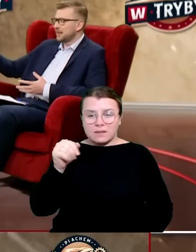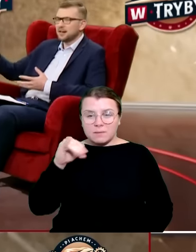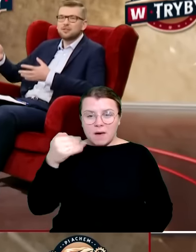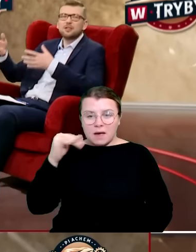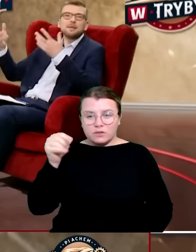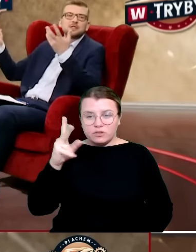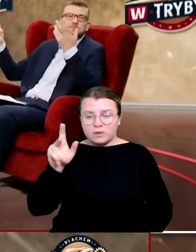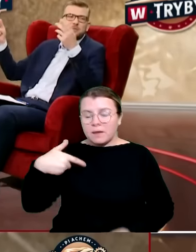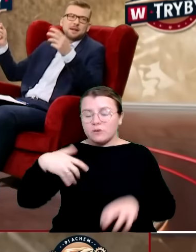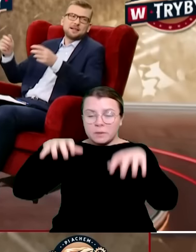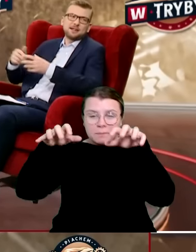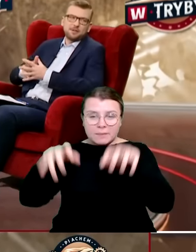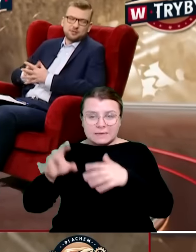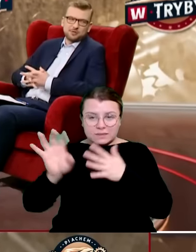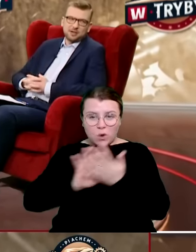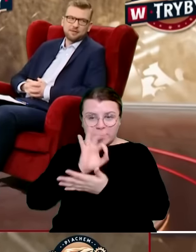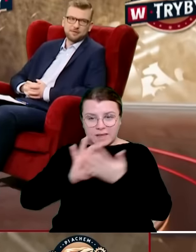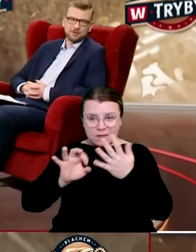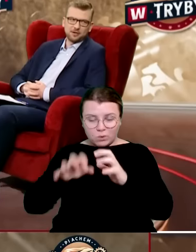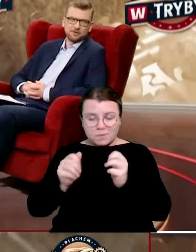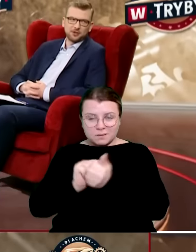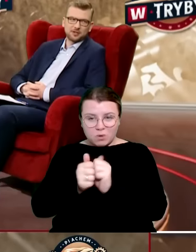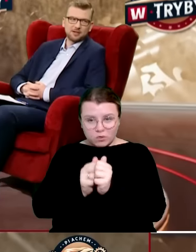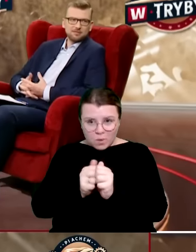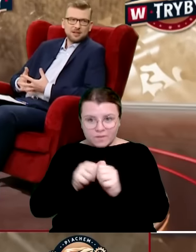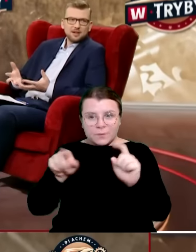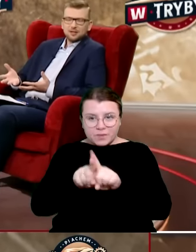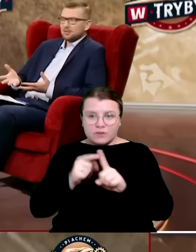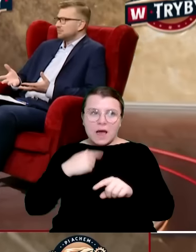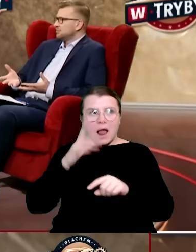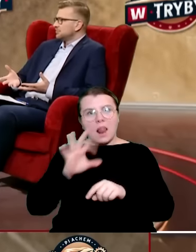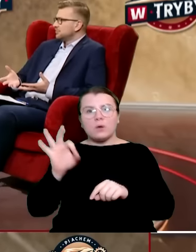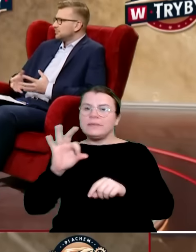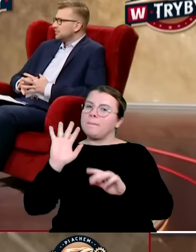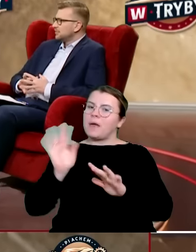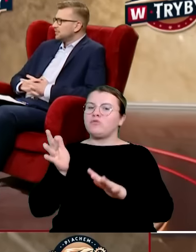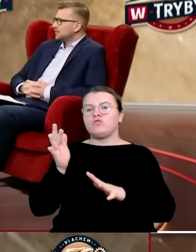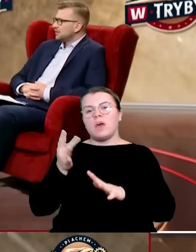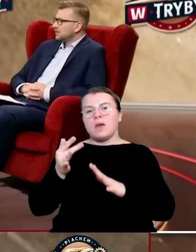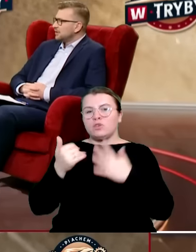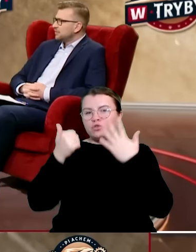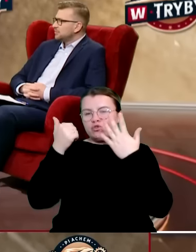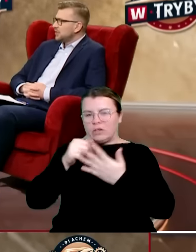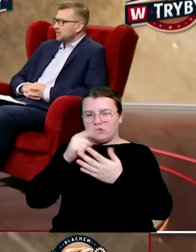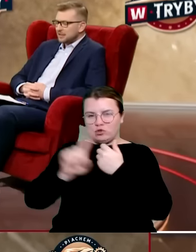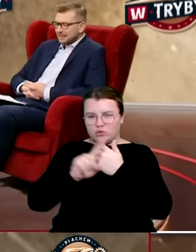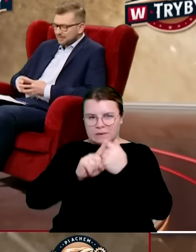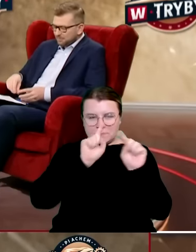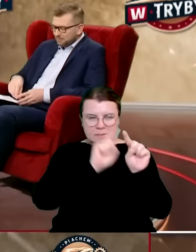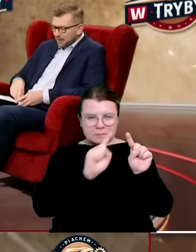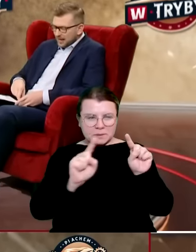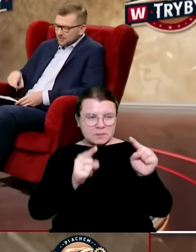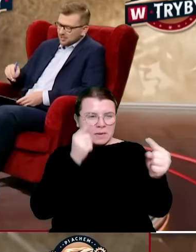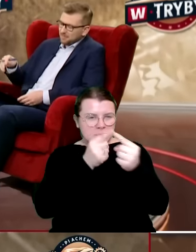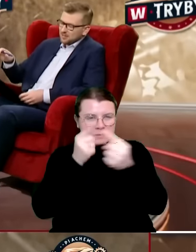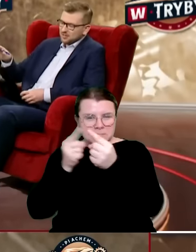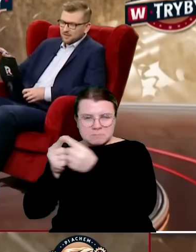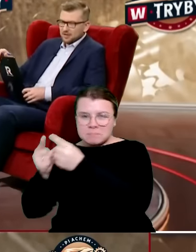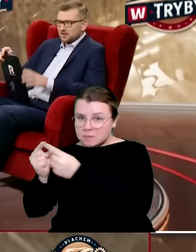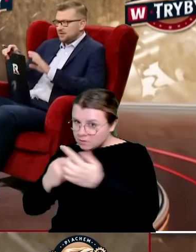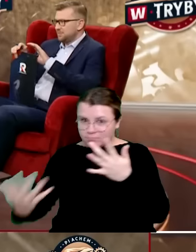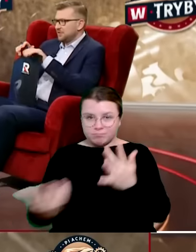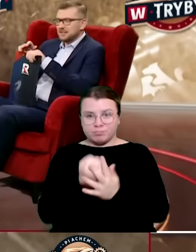wcześniejszych loteriach, no to ja przez przypadek trafię szóstkę we wlot. Ale to nie przez przypadek, bo przecież zadajesz, przynajmniej próbujesz zadawać pytanie premierowi. Będzie, no